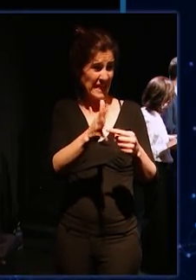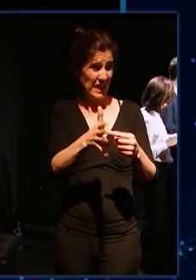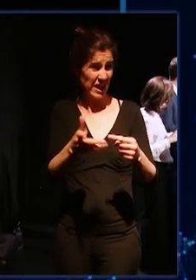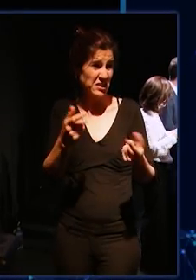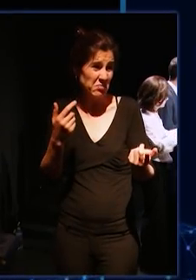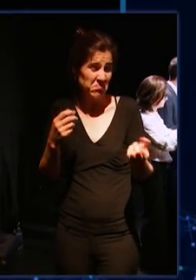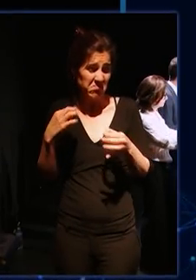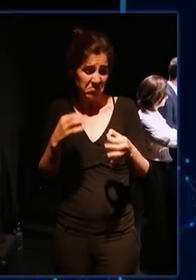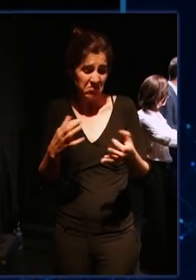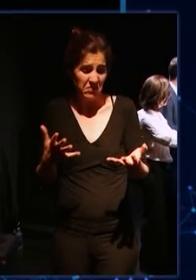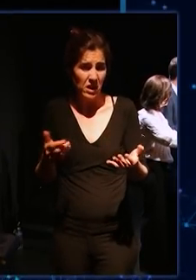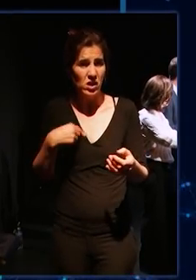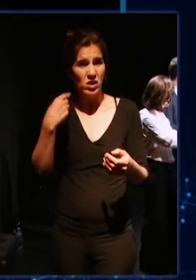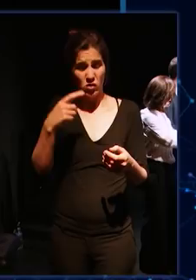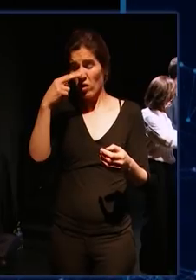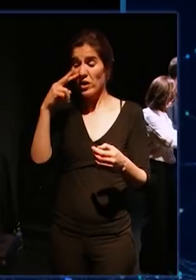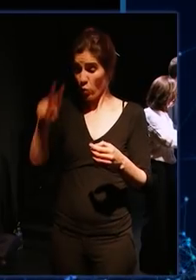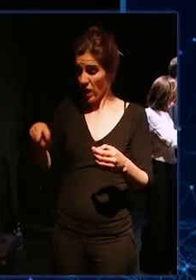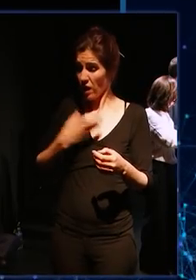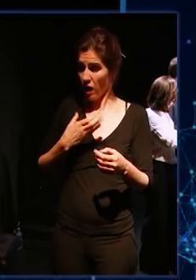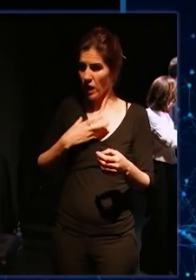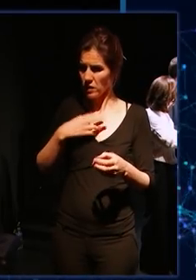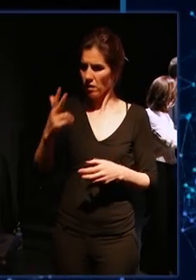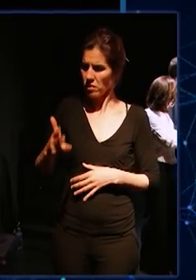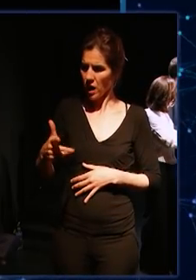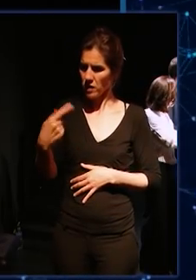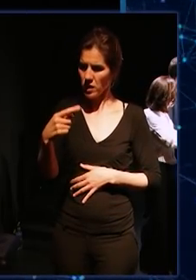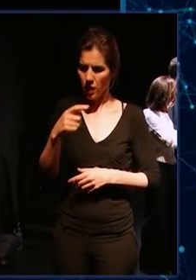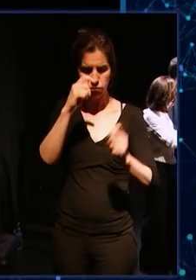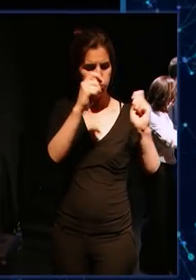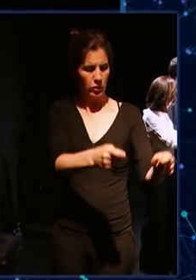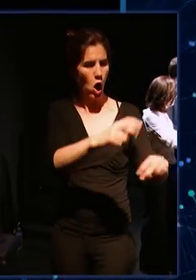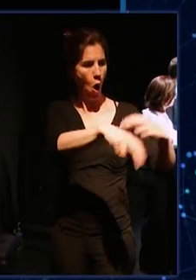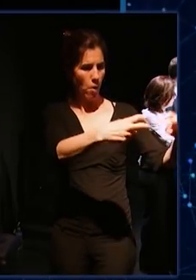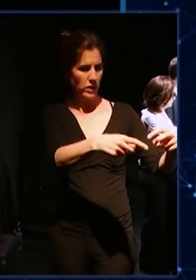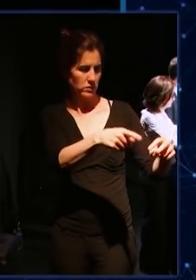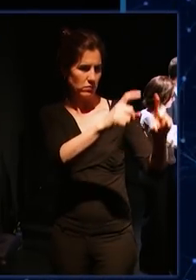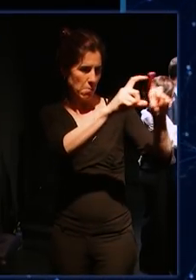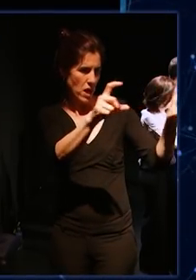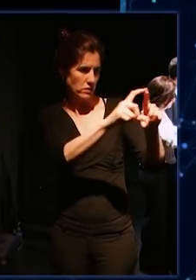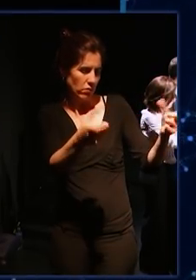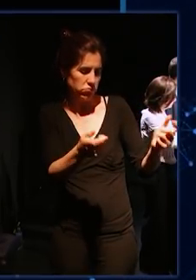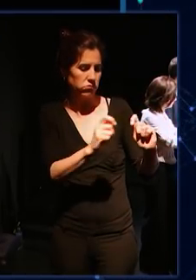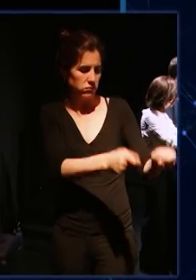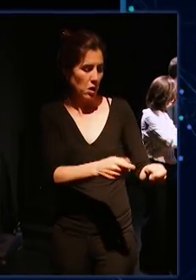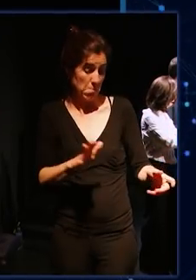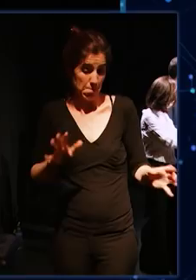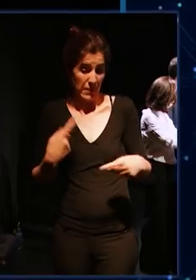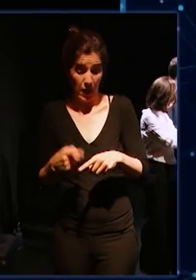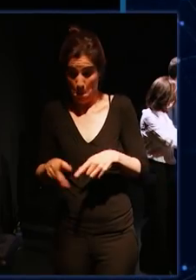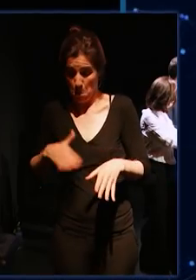que l'alcalde té tot el dret del món d'haver adjudicat les obres perquè està perquè ho pot fer,